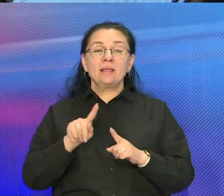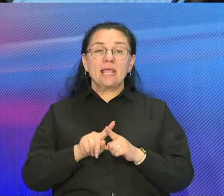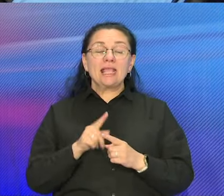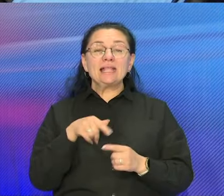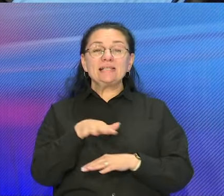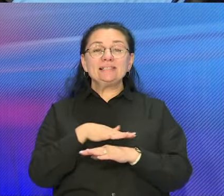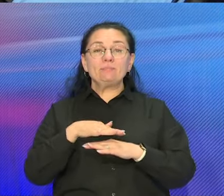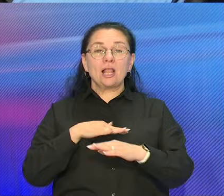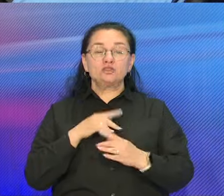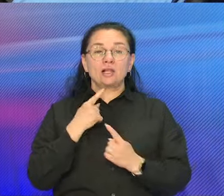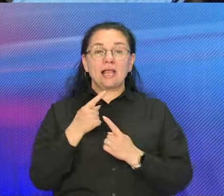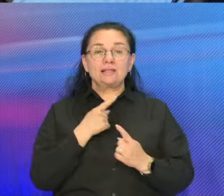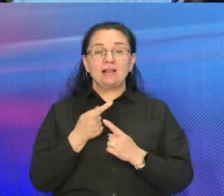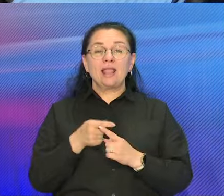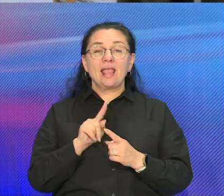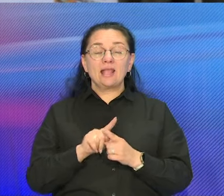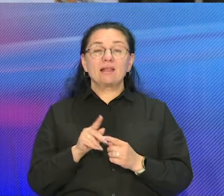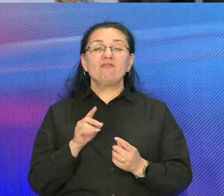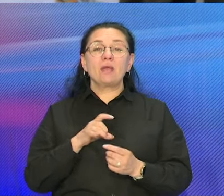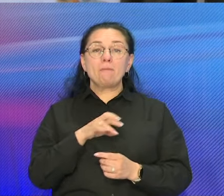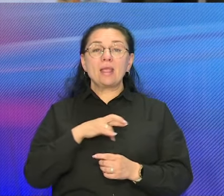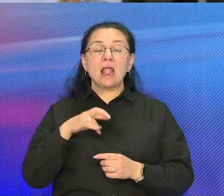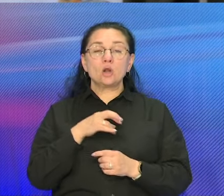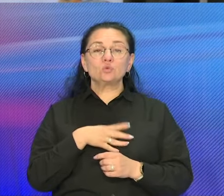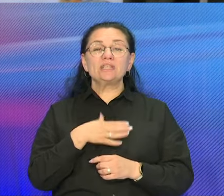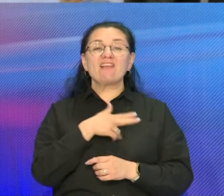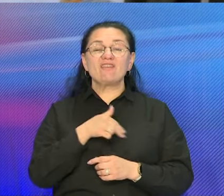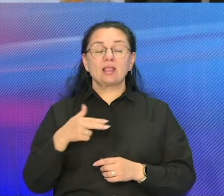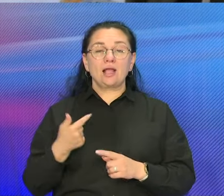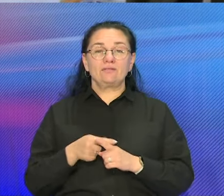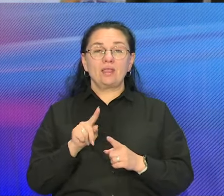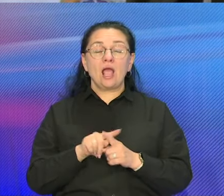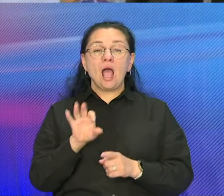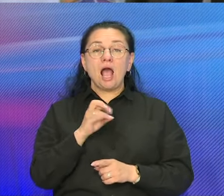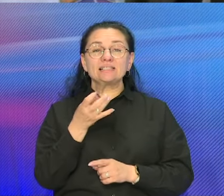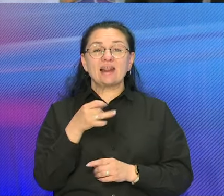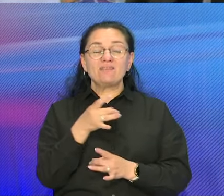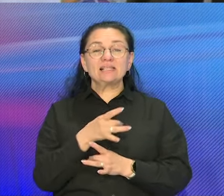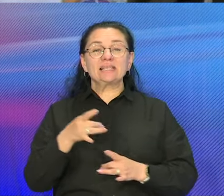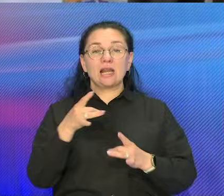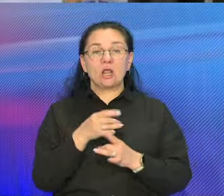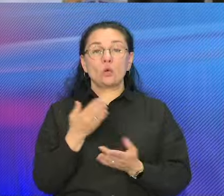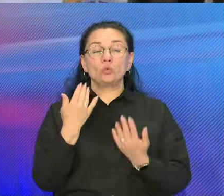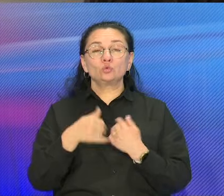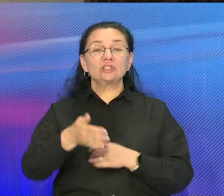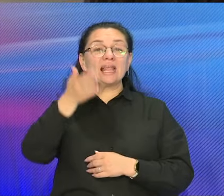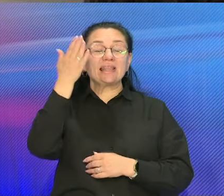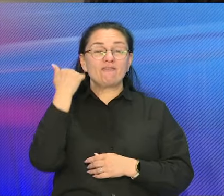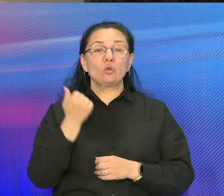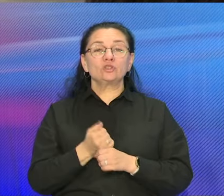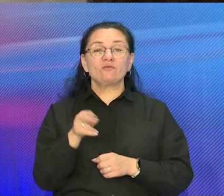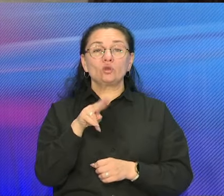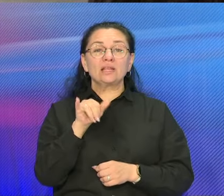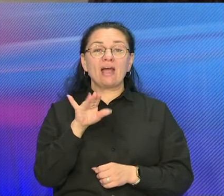ПРАСТАВНІКІ САЮЗА БЕЛАРУССА У ЛАТВИІ СТАНИСЛАУ ВАЛОТЬКА УРАДЖЕНІЦ ОСТРАВЕЦКАГА РАЙОНА ЙОН ДАУНО ЖЮВЕ У ДАУГАПЦІ